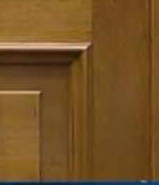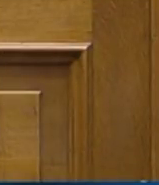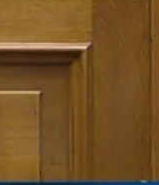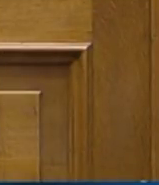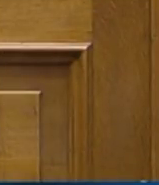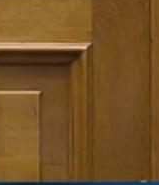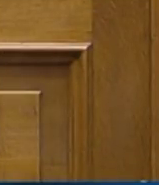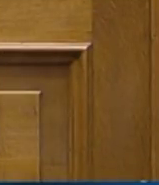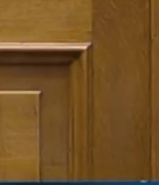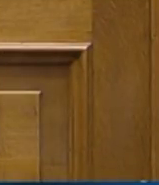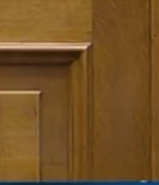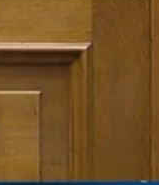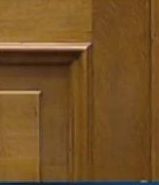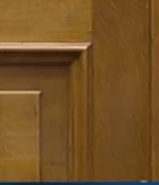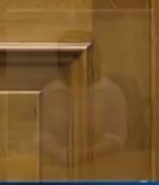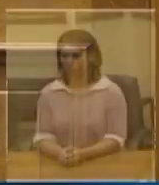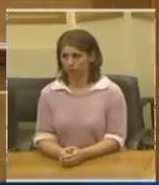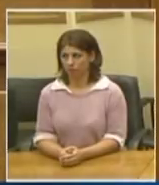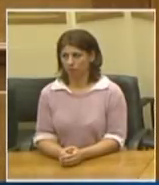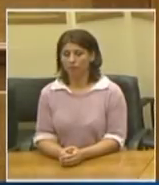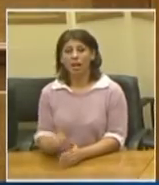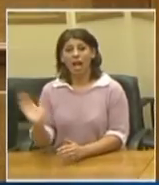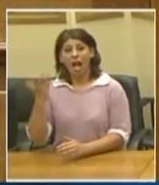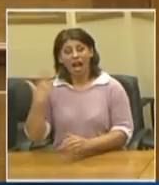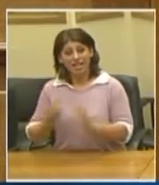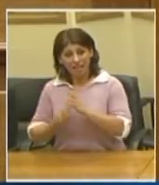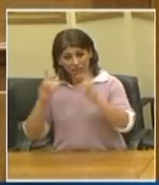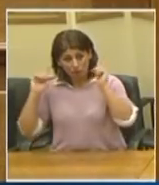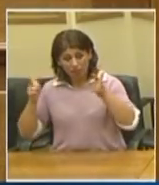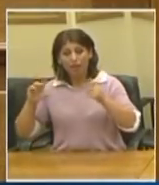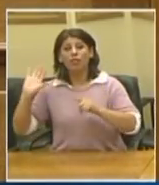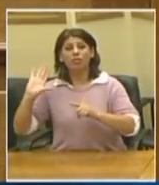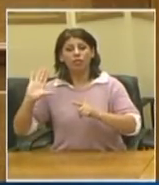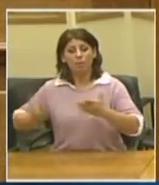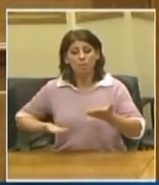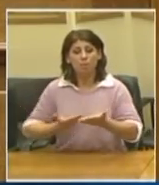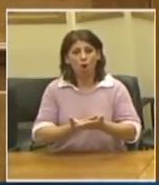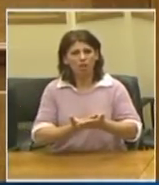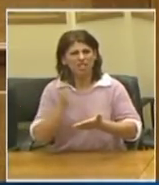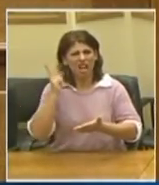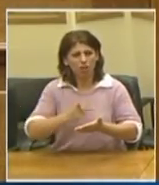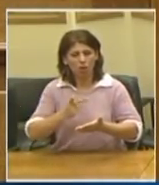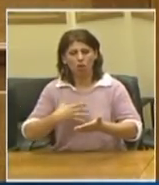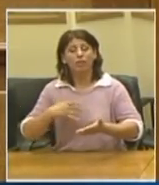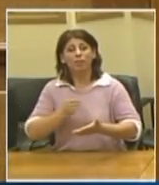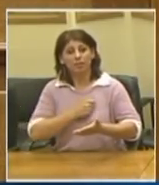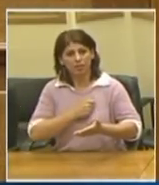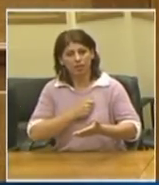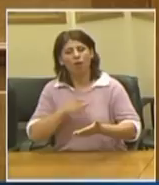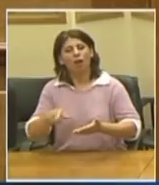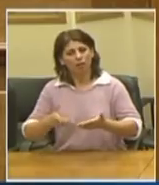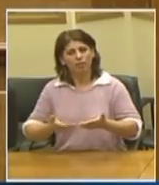περνούσε έτσι. Η κυβέρνηση θα χρησιμοποιήσει την πρόταση μορφής για να ανοίξει την πόρτα στο χρήσιμο ηλίθιο, τον οποίο